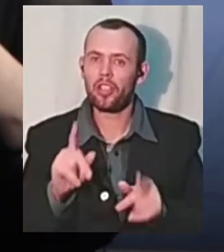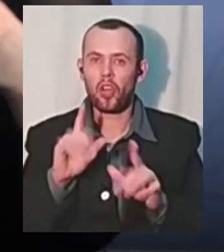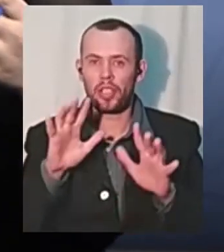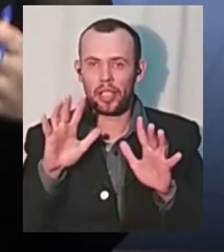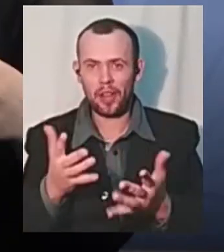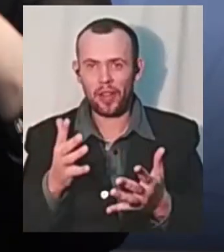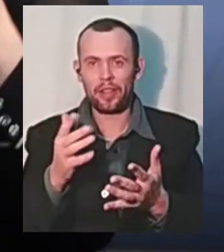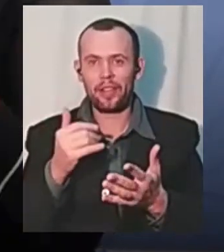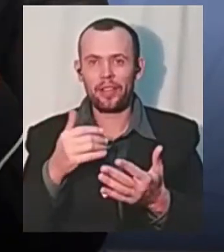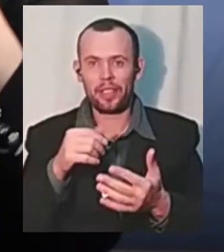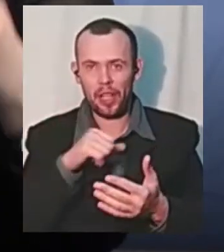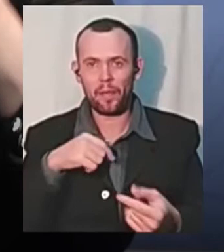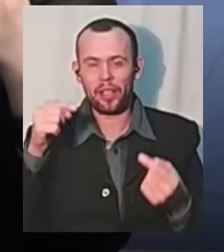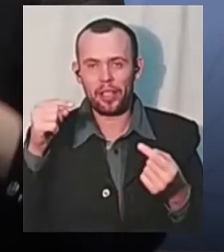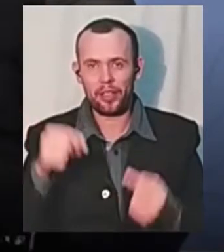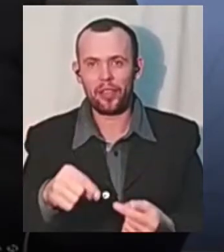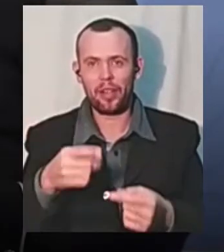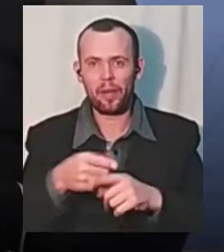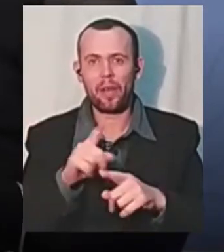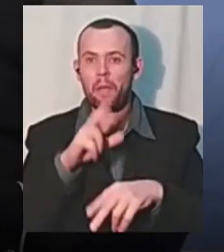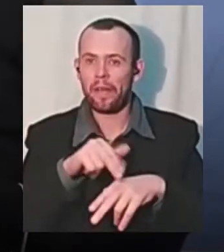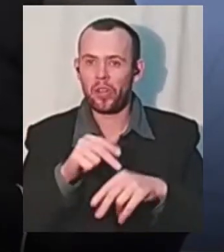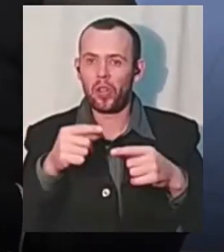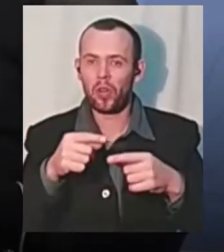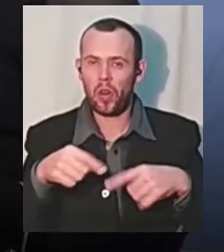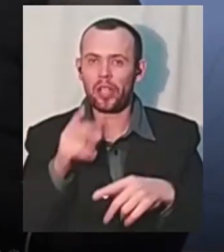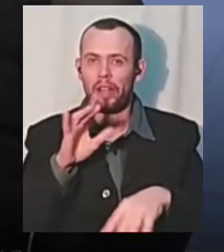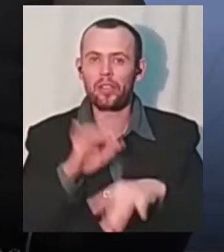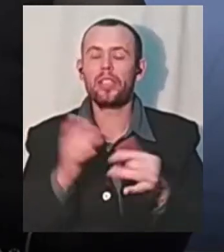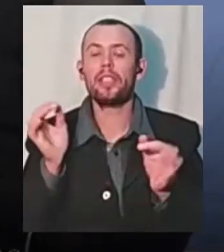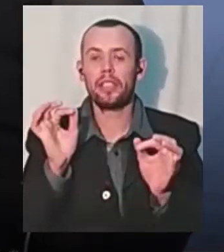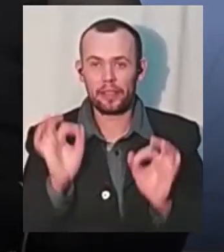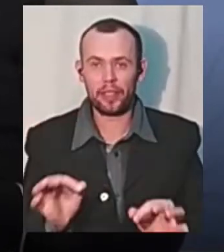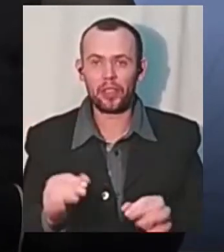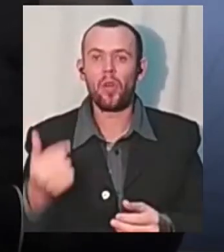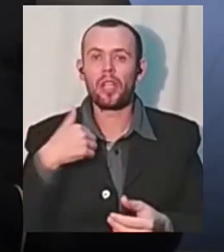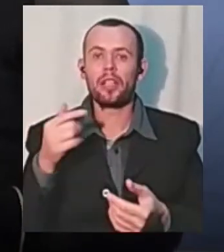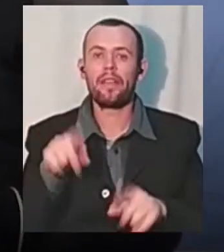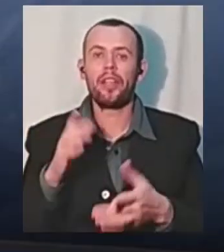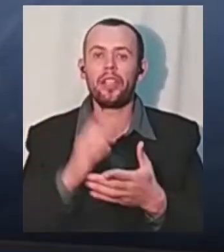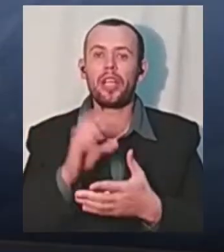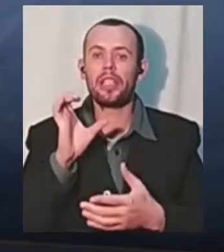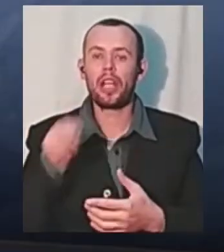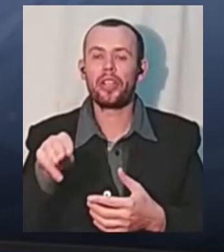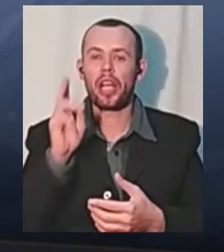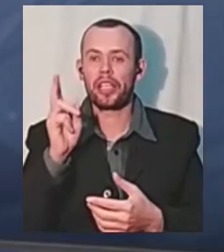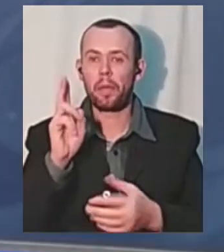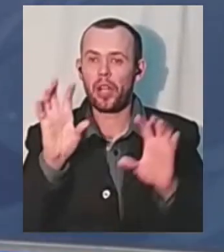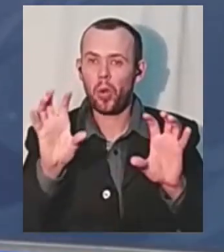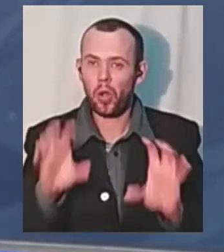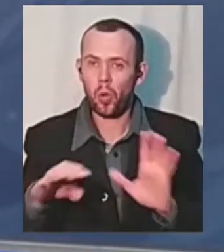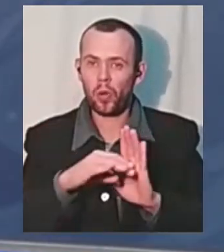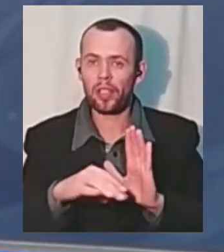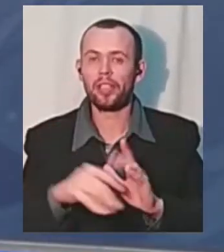звертатися саме до правоохоронних органів для фіксації. Звісно, у нас навіть є стаття Кримінального кодексу, що